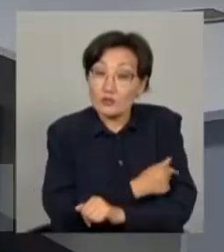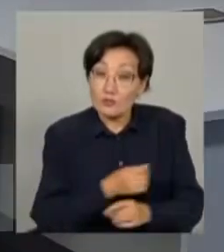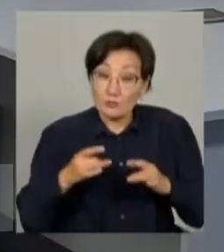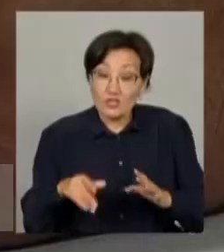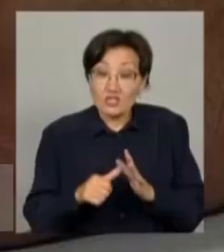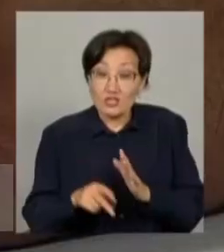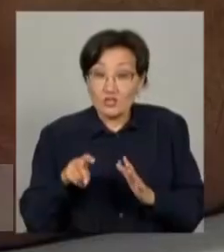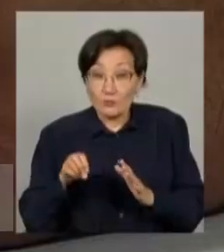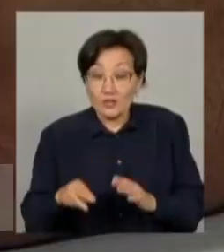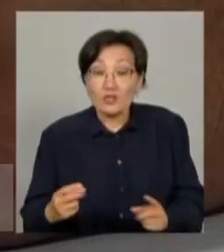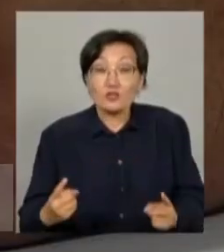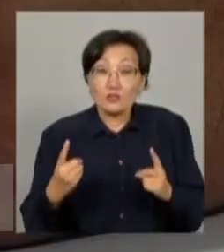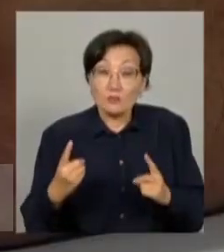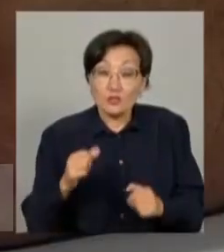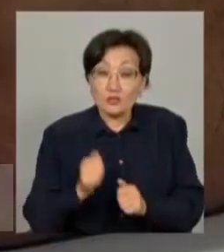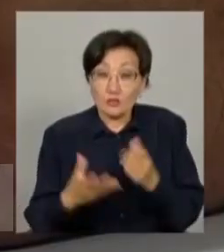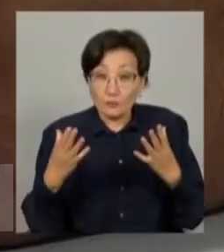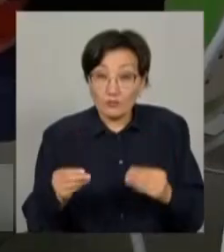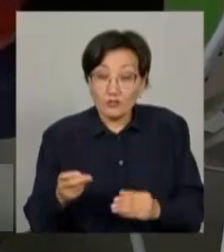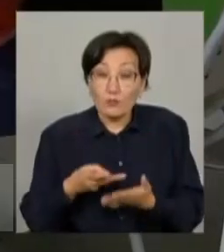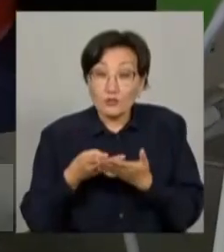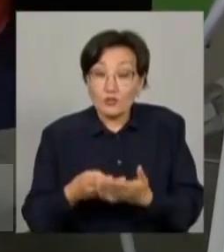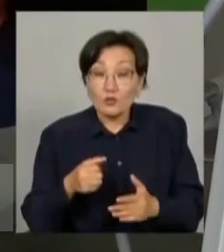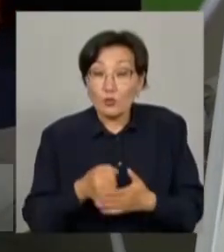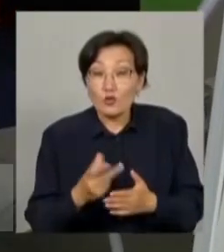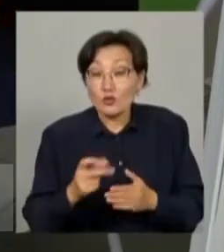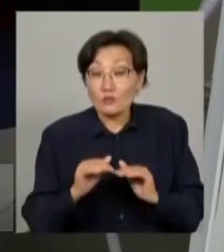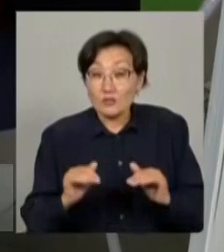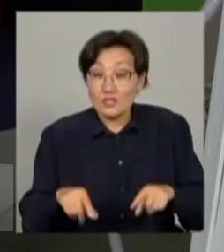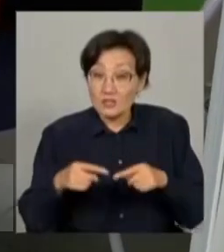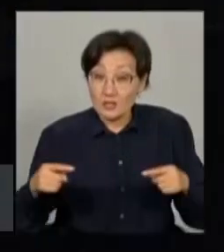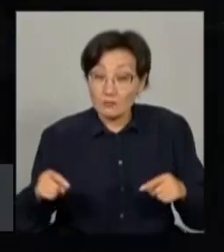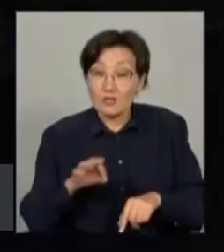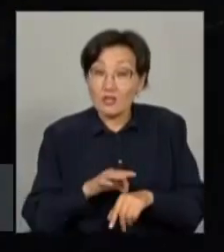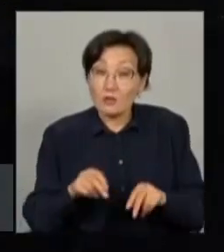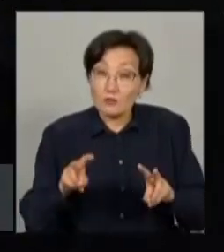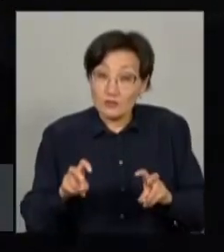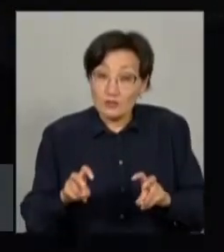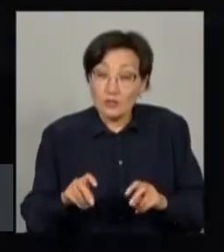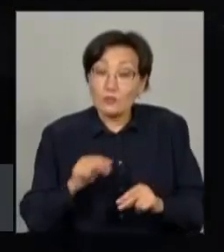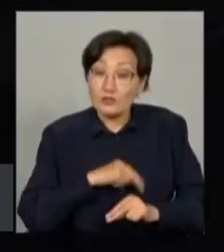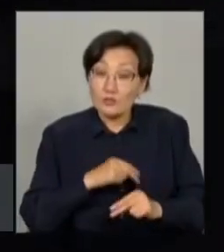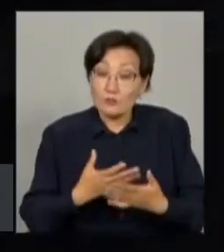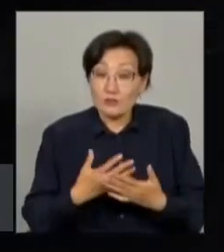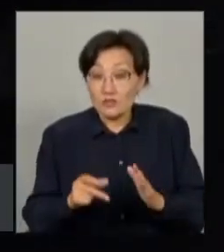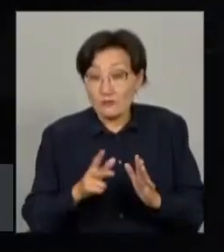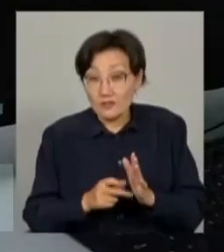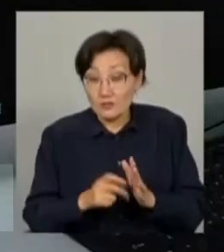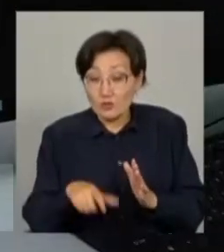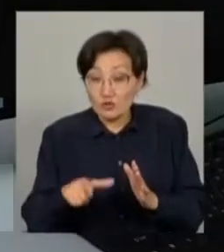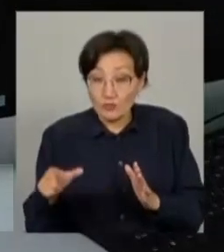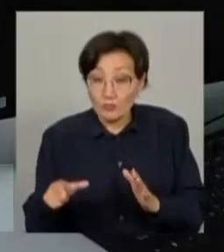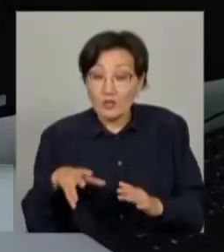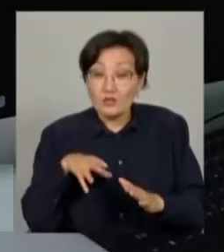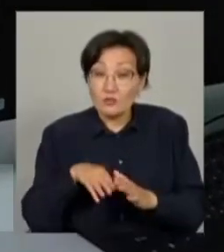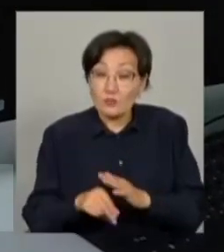отмечает 60-летний юбилей. Ежедневно сюда поступают до 300 детей с различными диагнозами. В клинике работают порядка 800 человек,